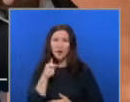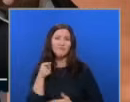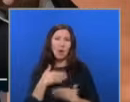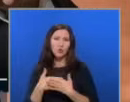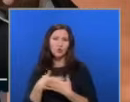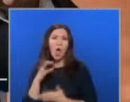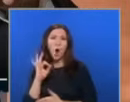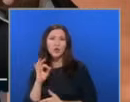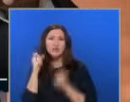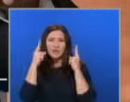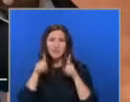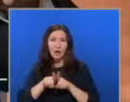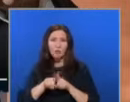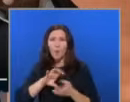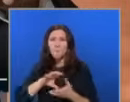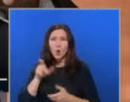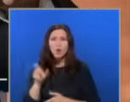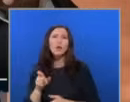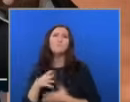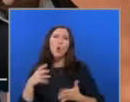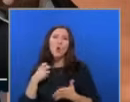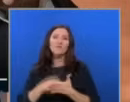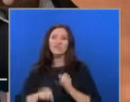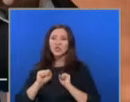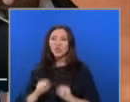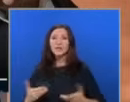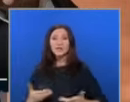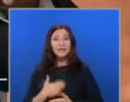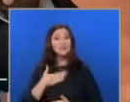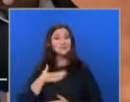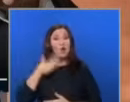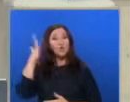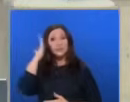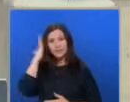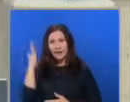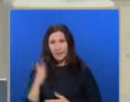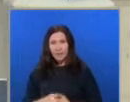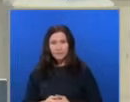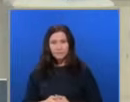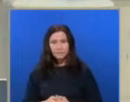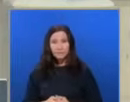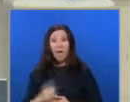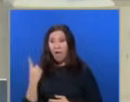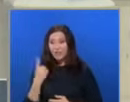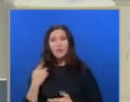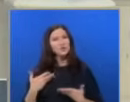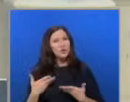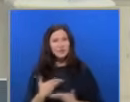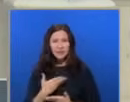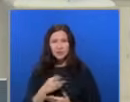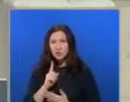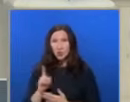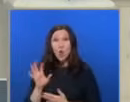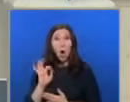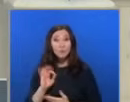отношение Орбан е известен като политик, който е много твърд в защита на интересите на своята страна. А един от интересите, за